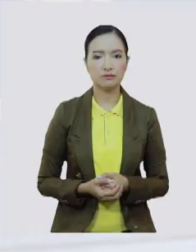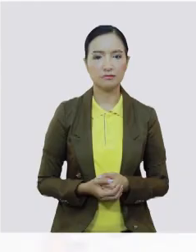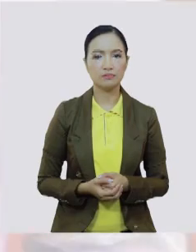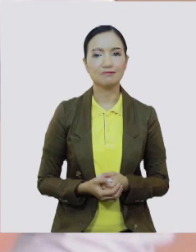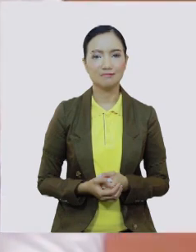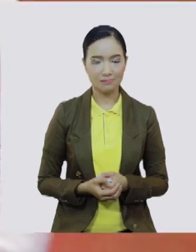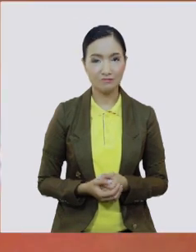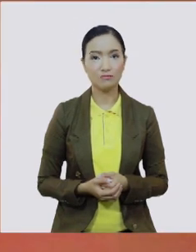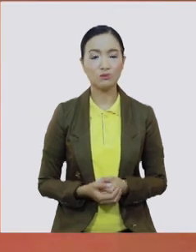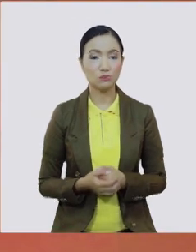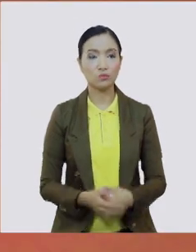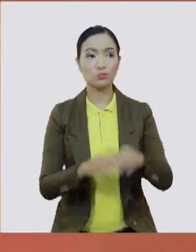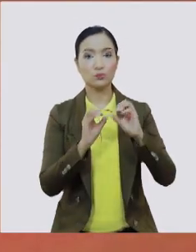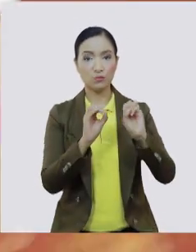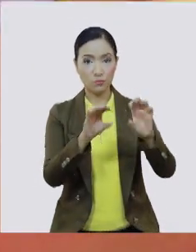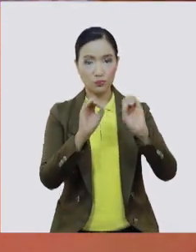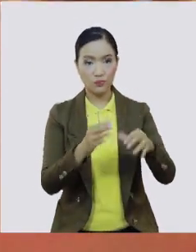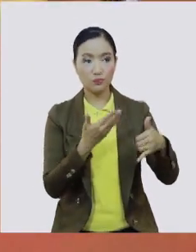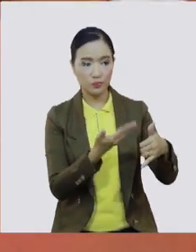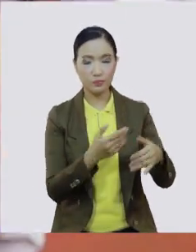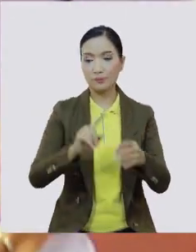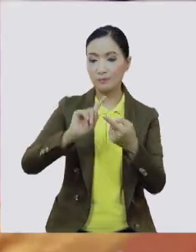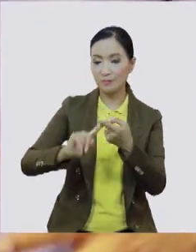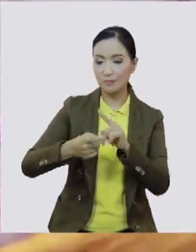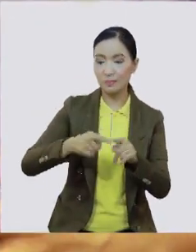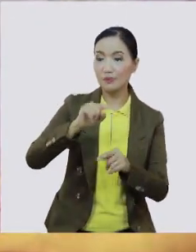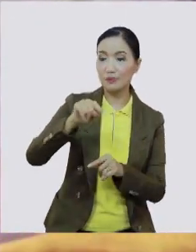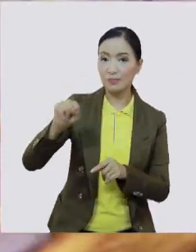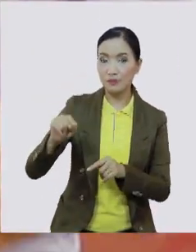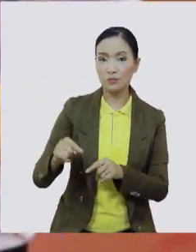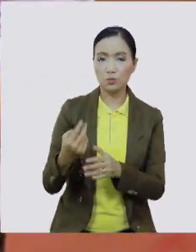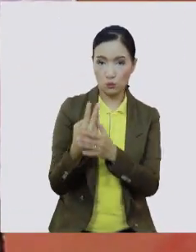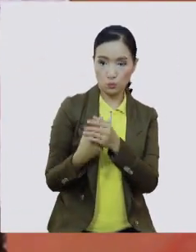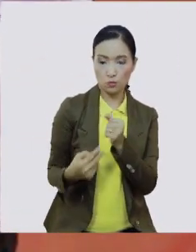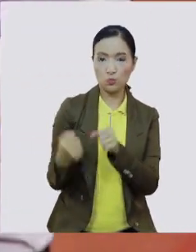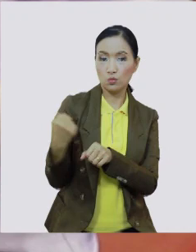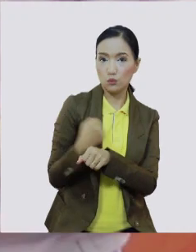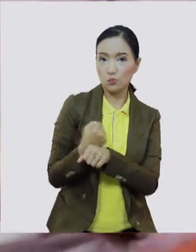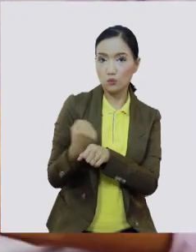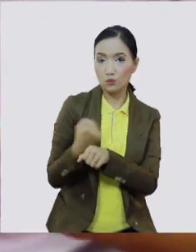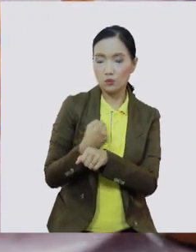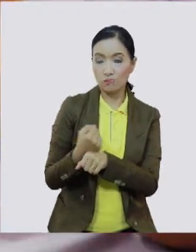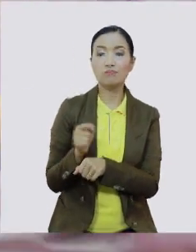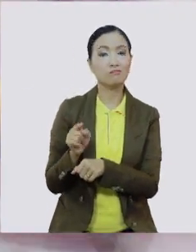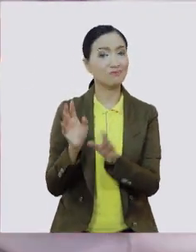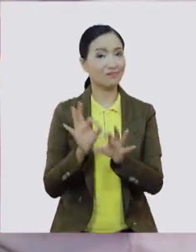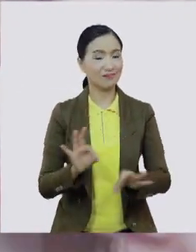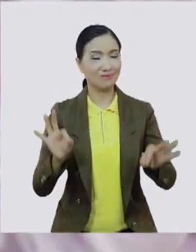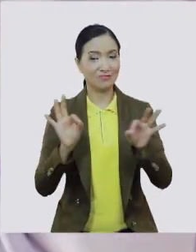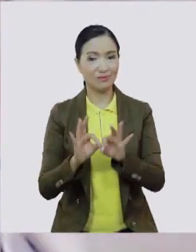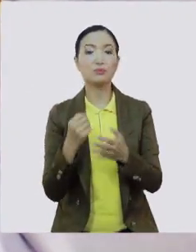นอกจากสตาฟโค้ชแล้วนะครับเพื่อนๆในทีมนะครับผู้ซ้อมนี่ก็มีส่วนที่สำคัญนะครับในการที่จะฝึกซ้อม